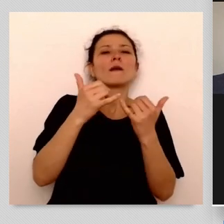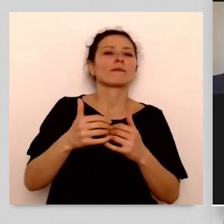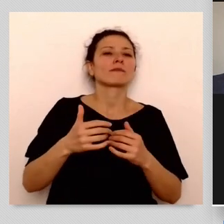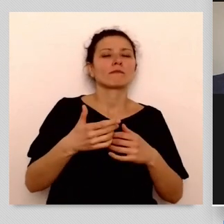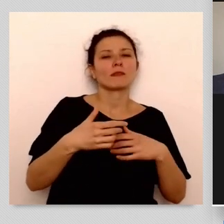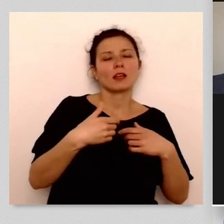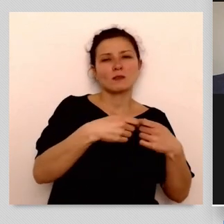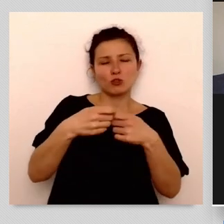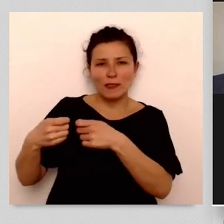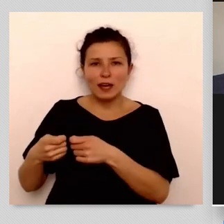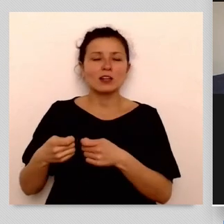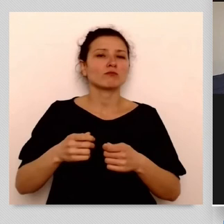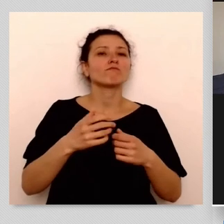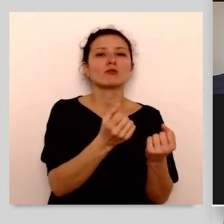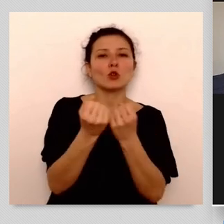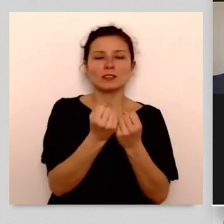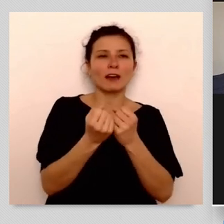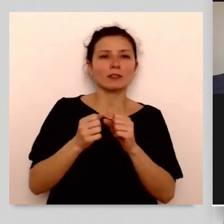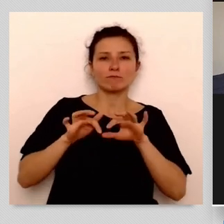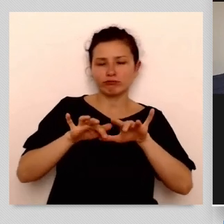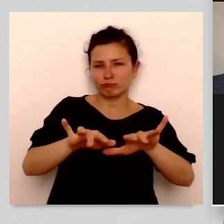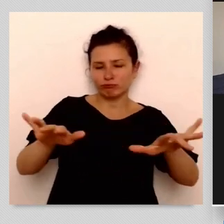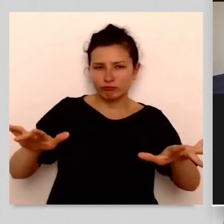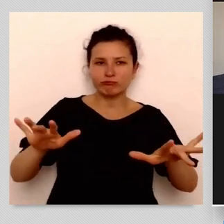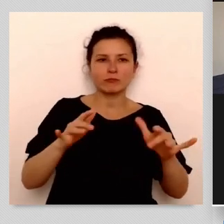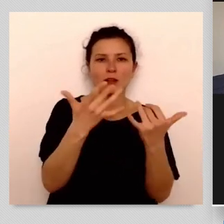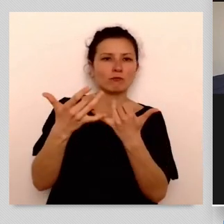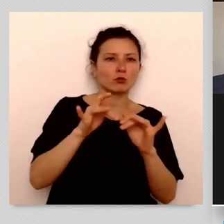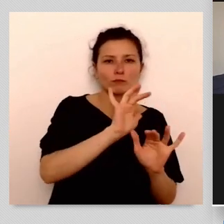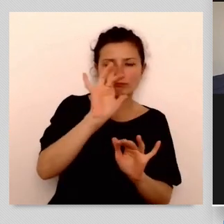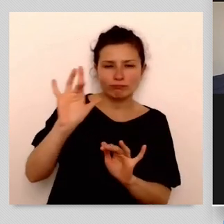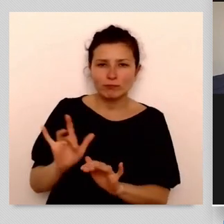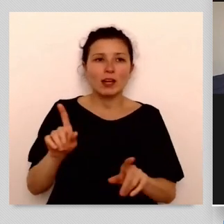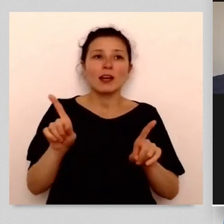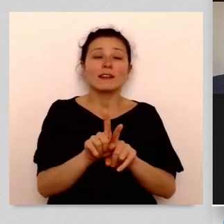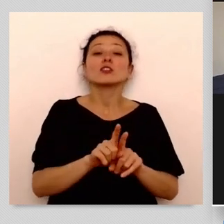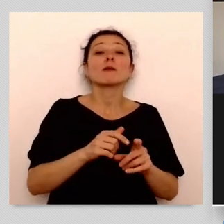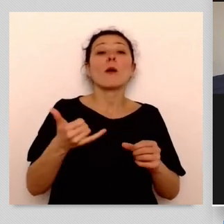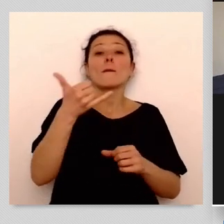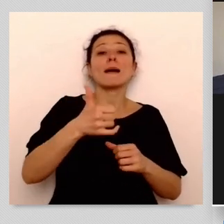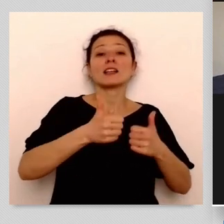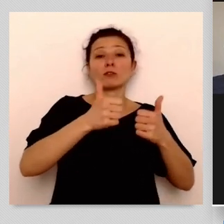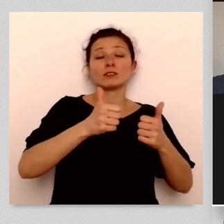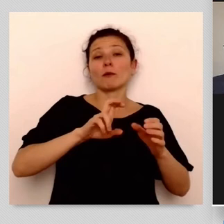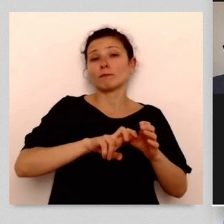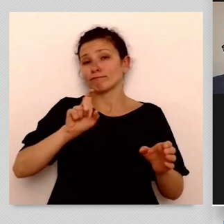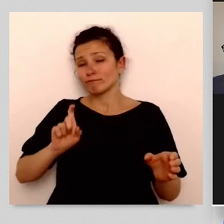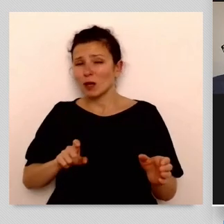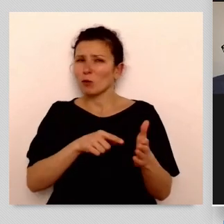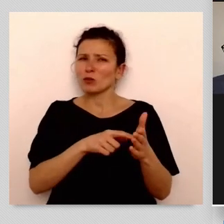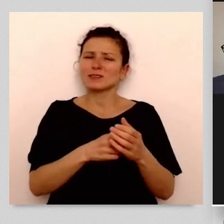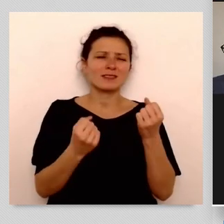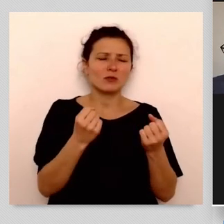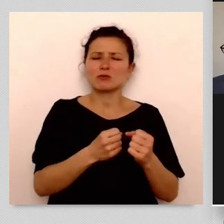także odchodzić od paliw, od paliwa stałego, które jest tym najtrudniejszym, najbardziej